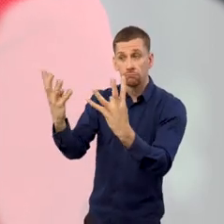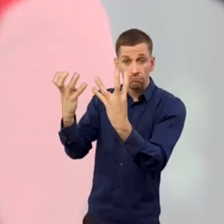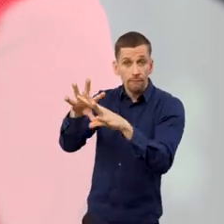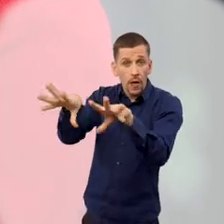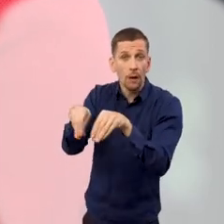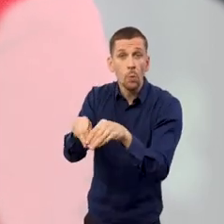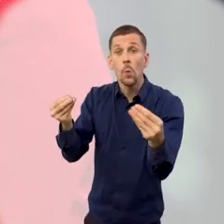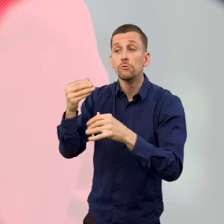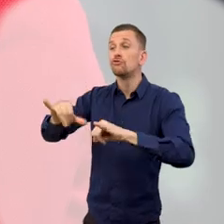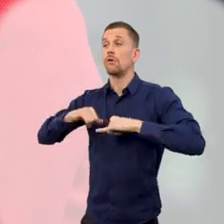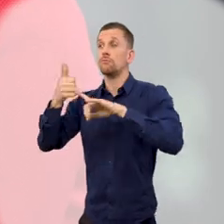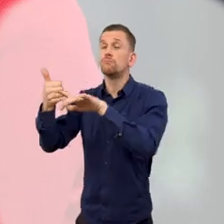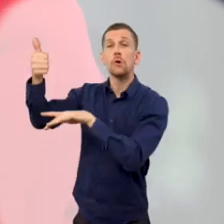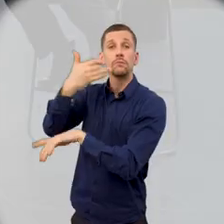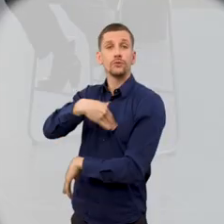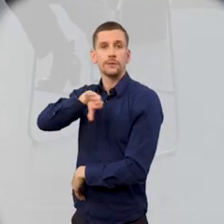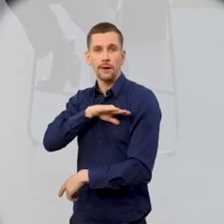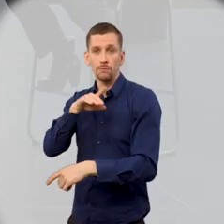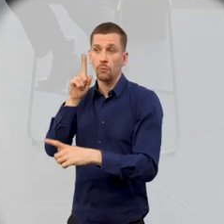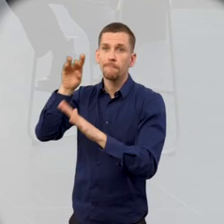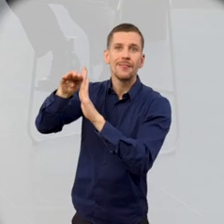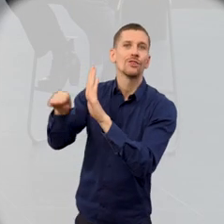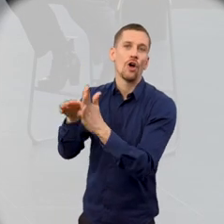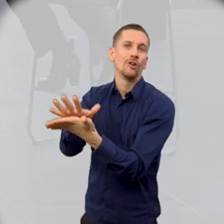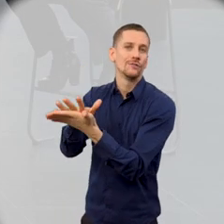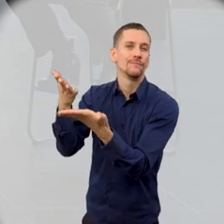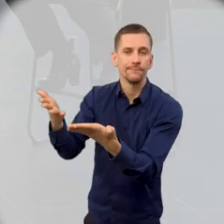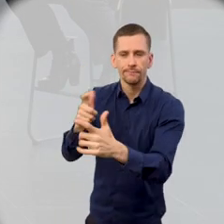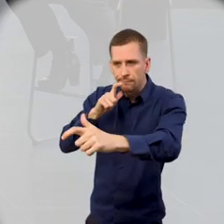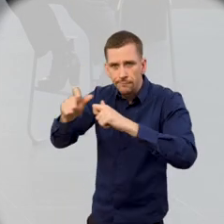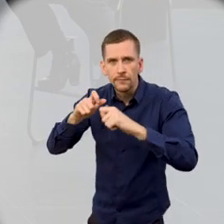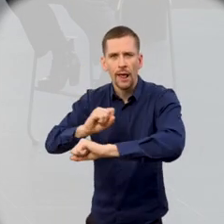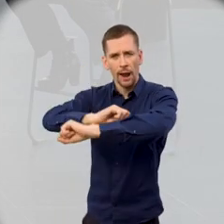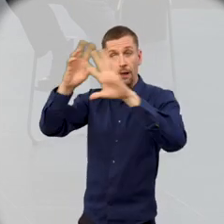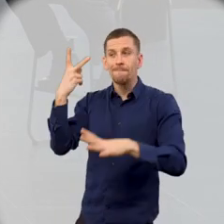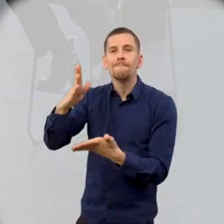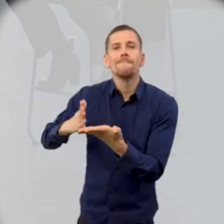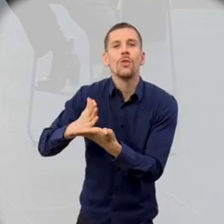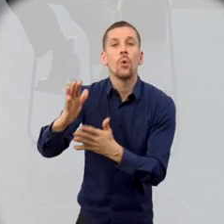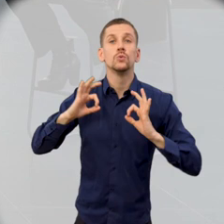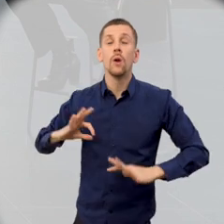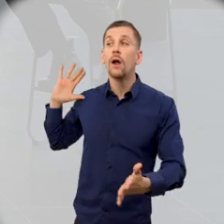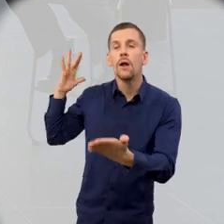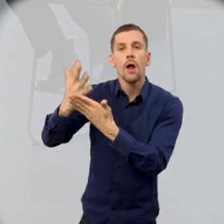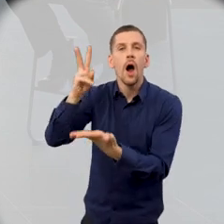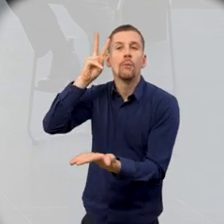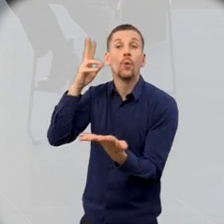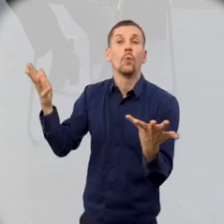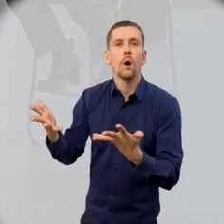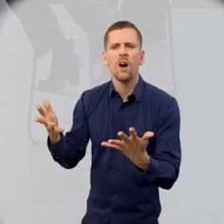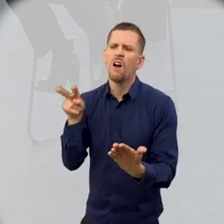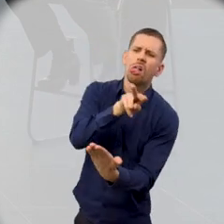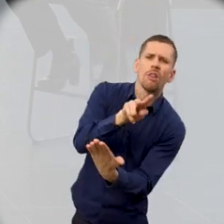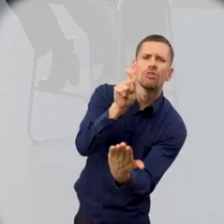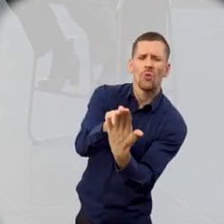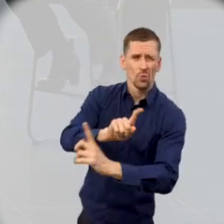les familles ou les responsables des jeunes, puisque c'est des mineurs. Et là, on refait tout le parcours scolaire, sans regarder toujours pareil les